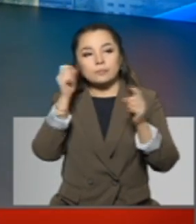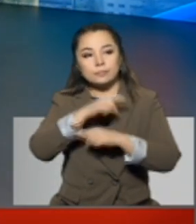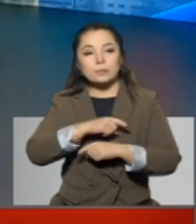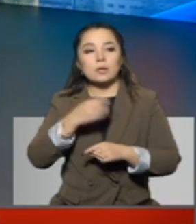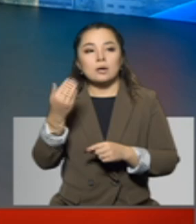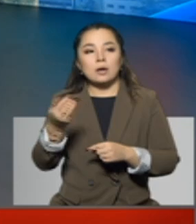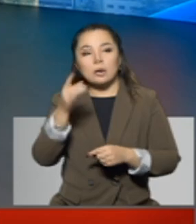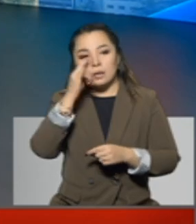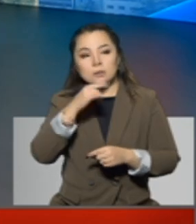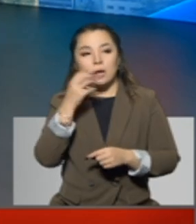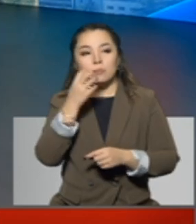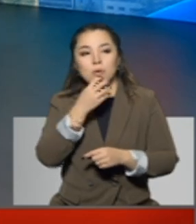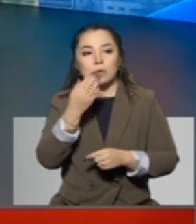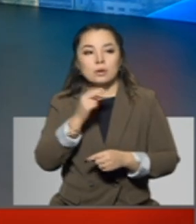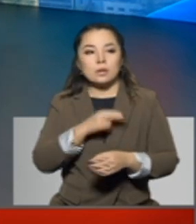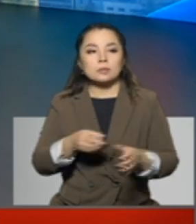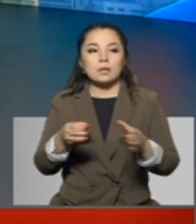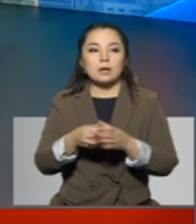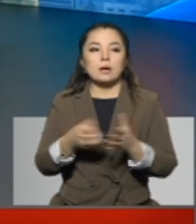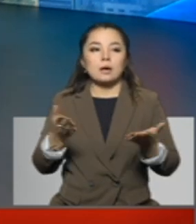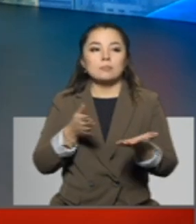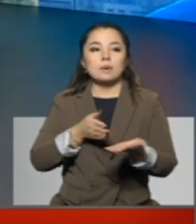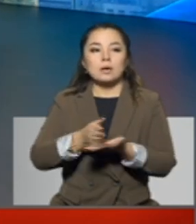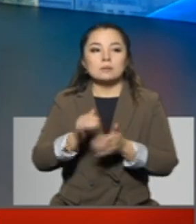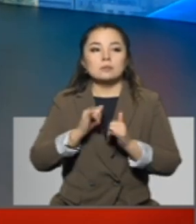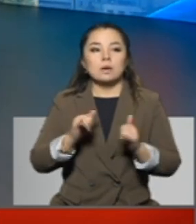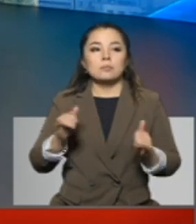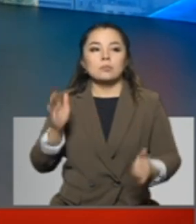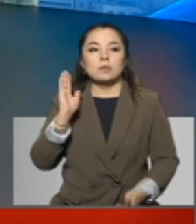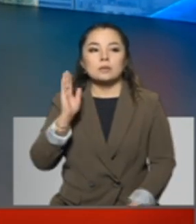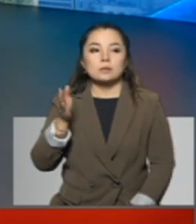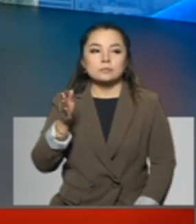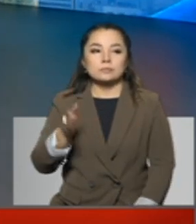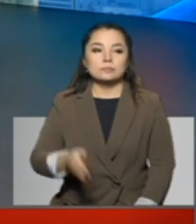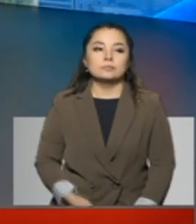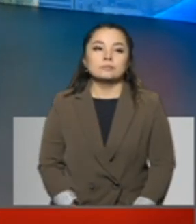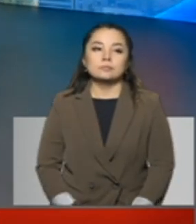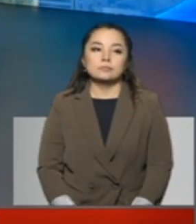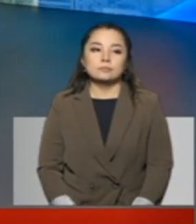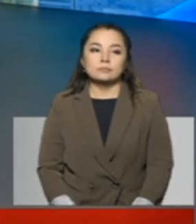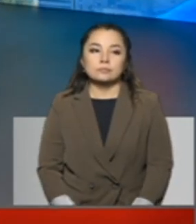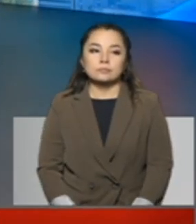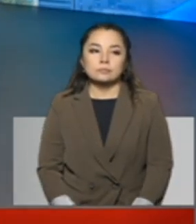Шерхан, Қазақ-Монғол әріптестігі қай бағытта дамымақ?